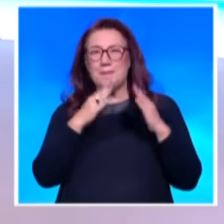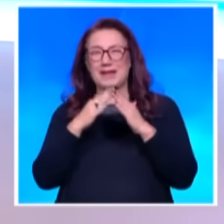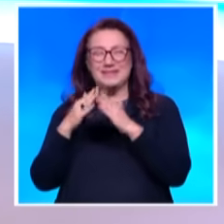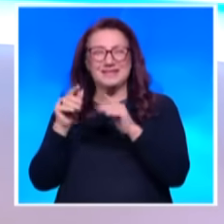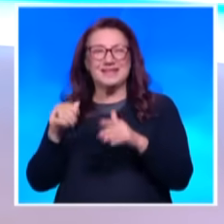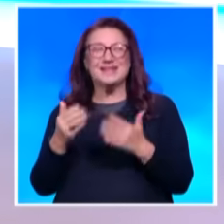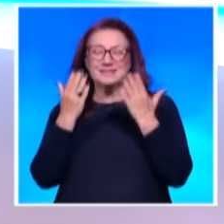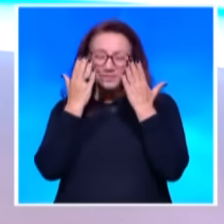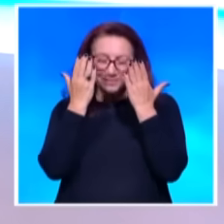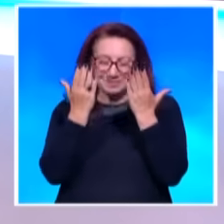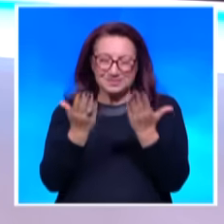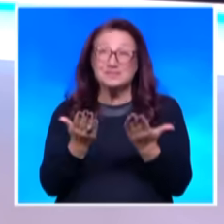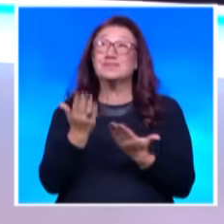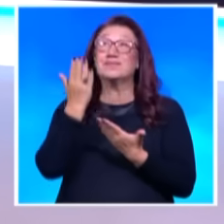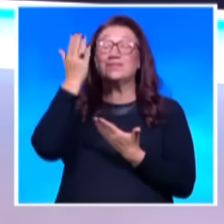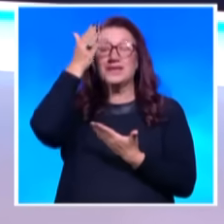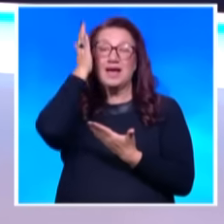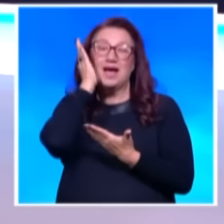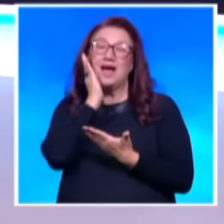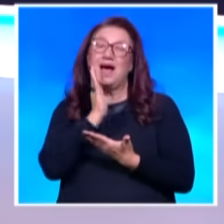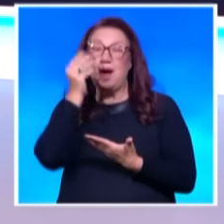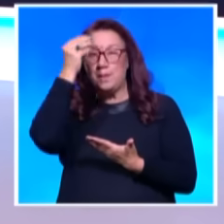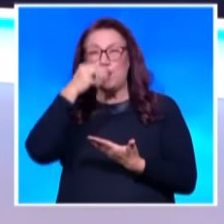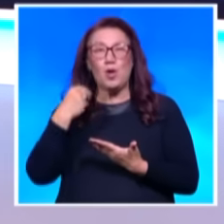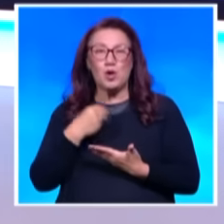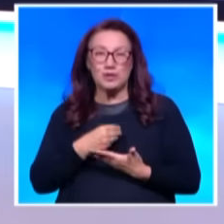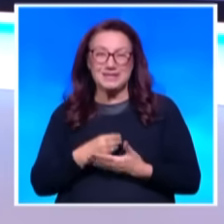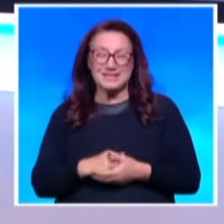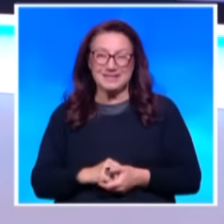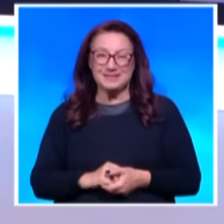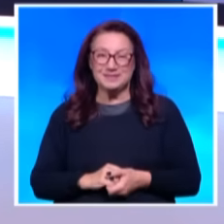е Мариана Трифонова. Мариана, здравей, честит празник!